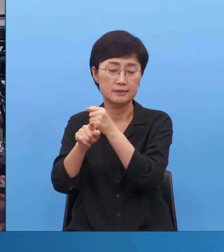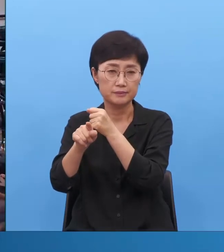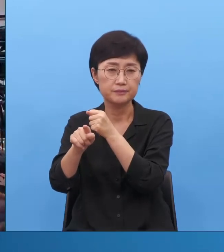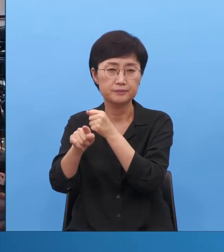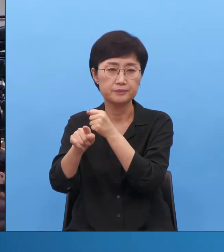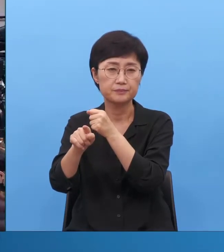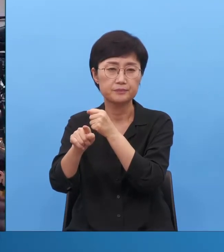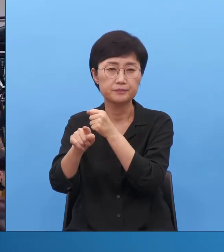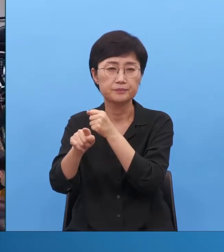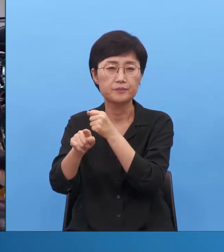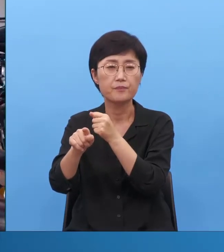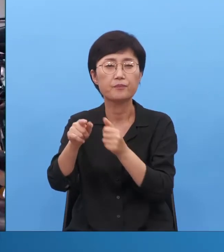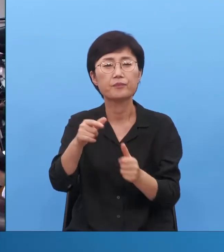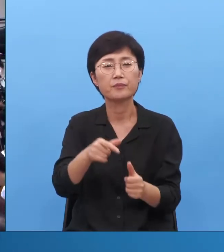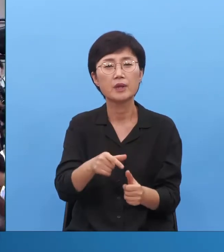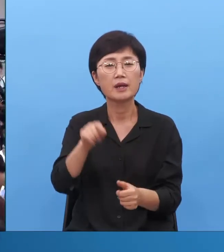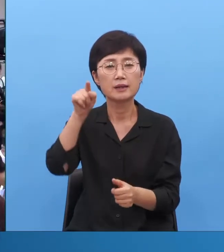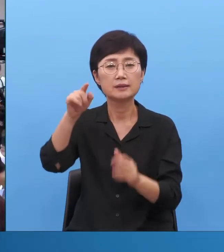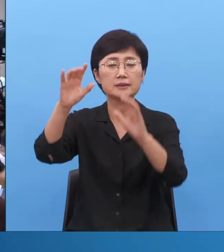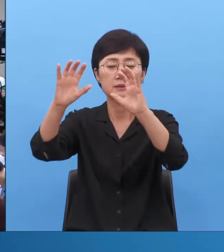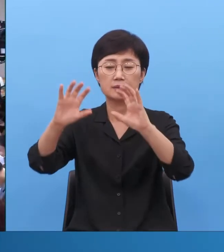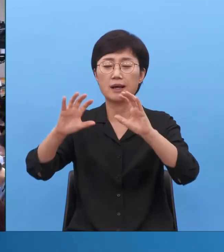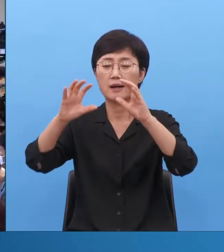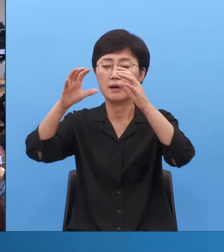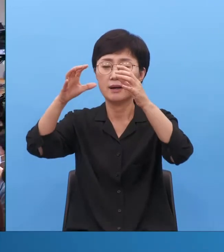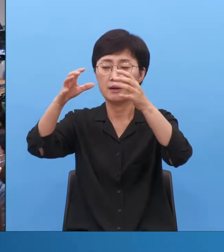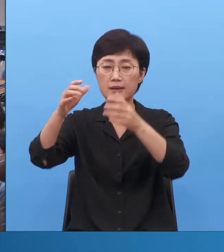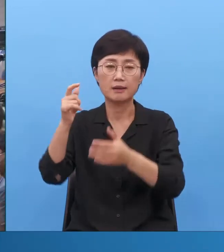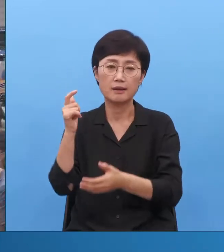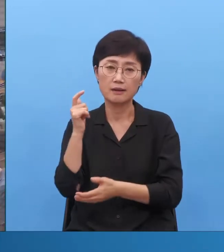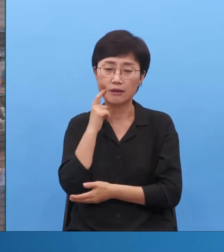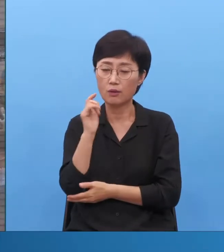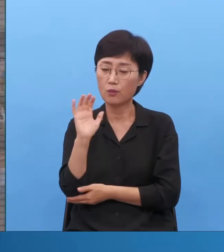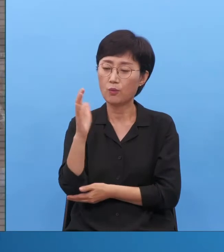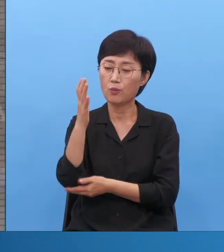말씀 진리라 그